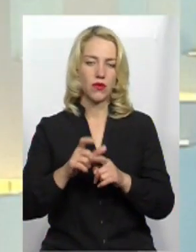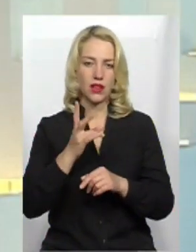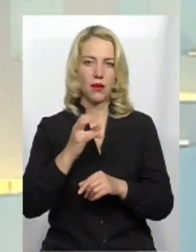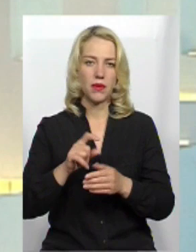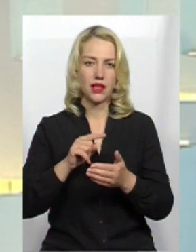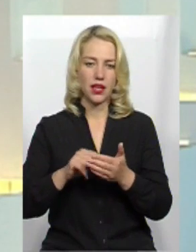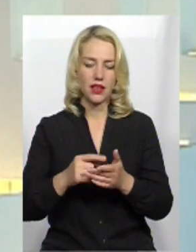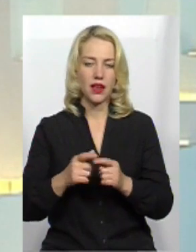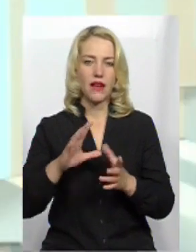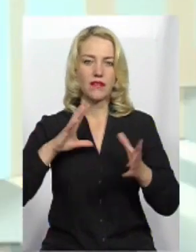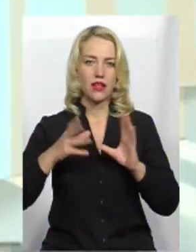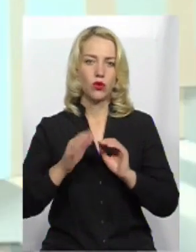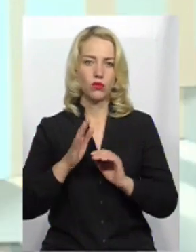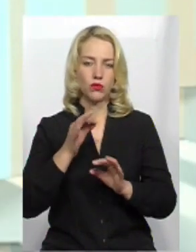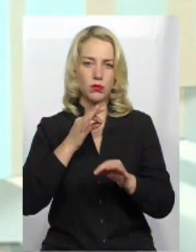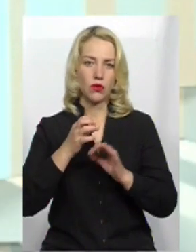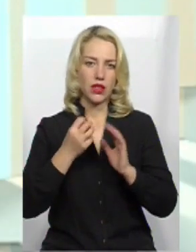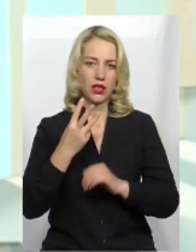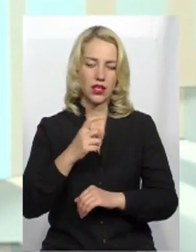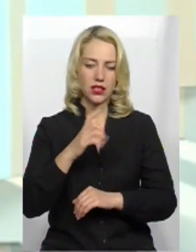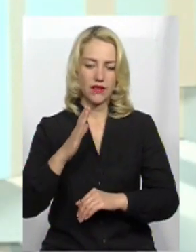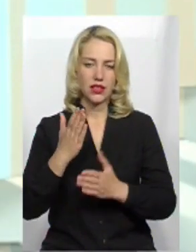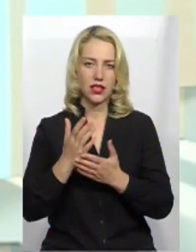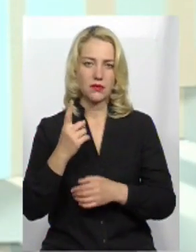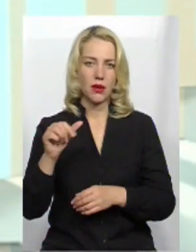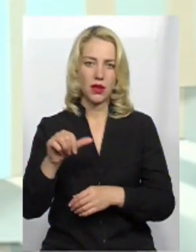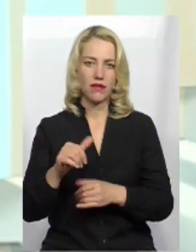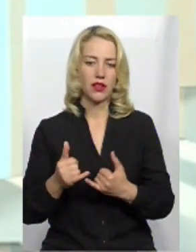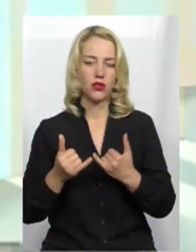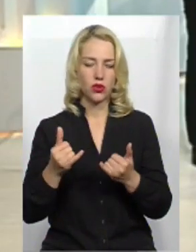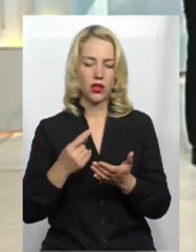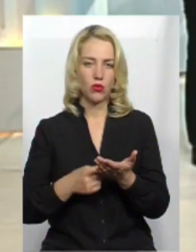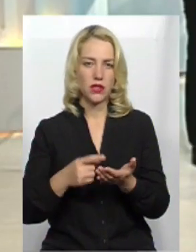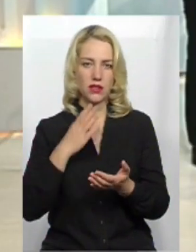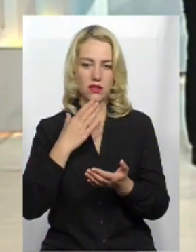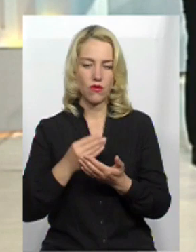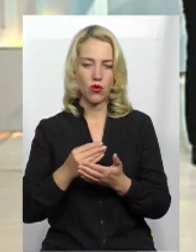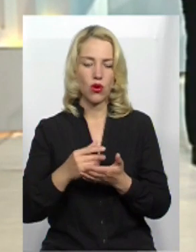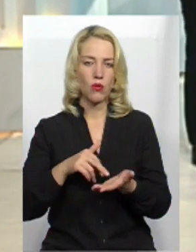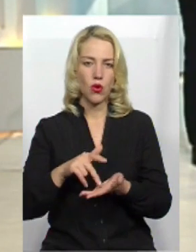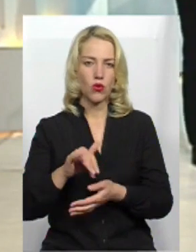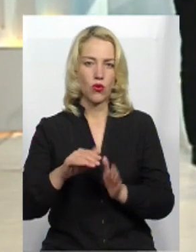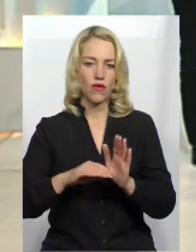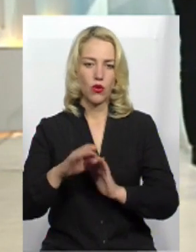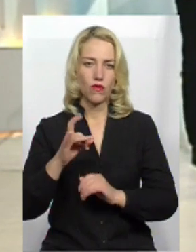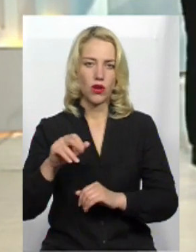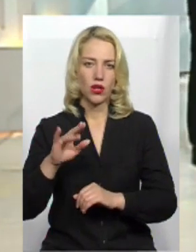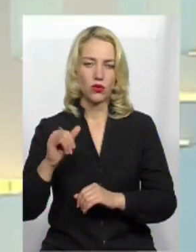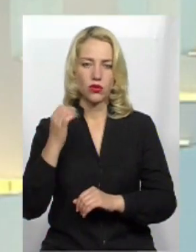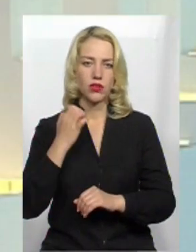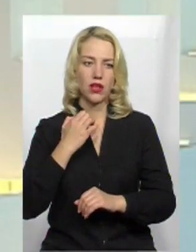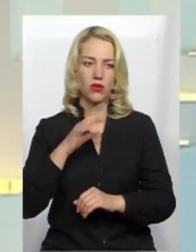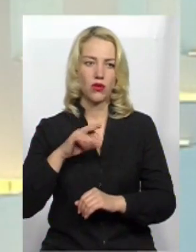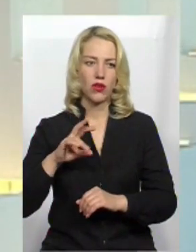спілкування відводиться 13 хвилин, а зараз маєте хвилину для аргументації свого походу у Верховну Раду. Прошу, хвилина. Дякую, пані